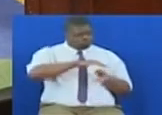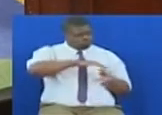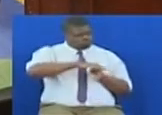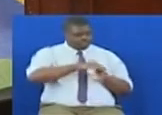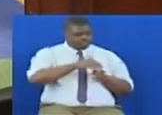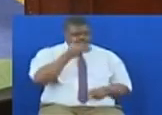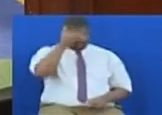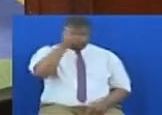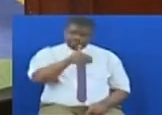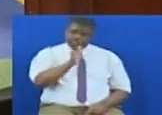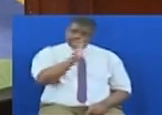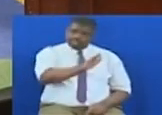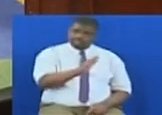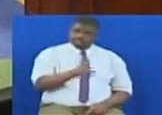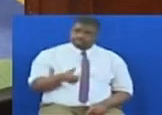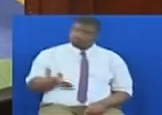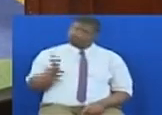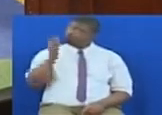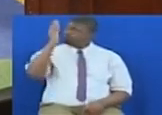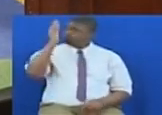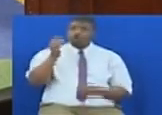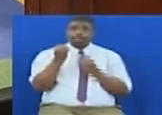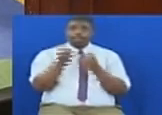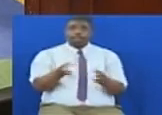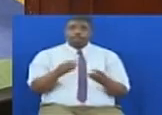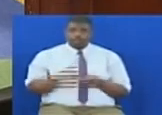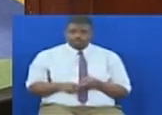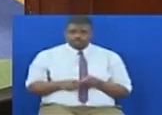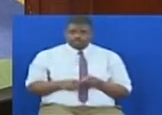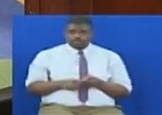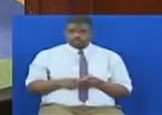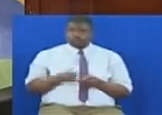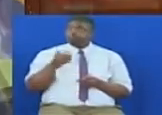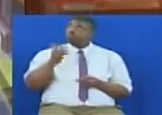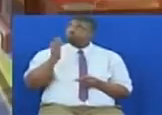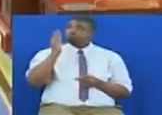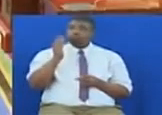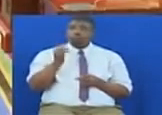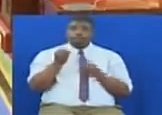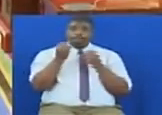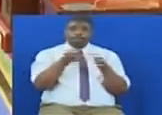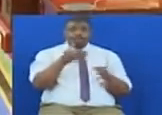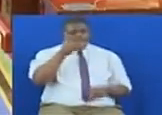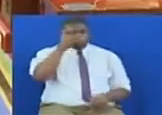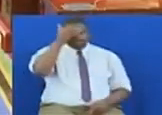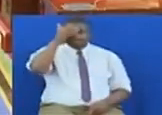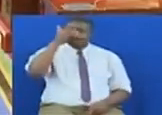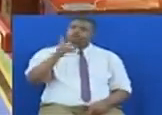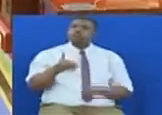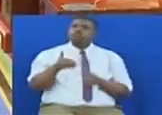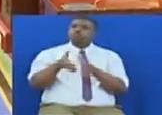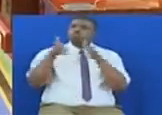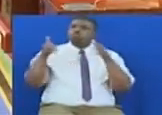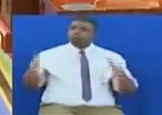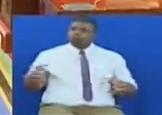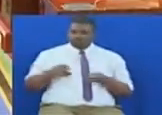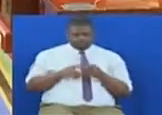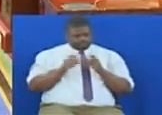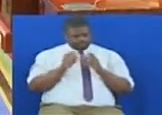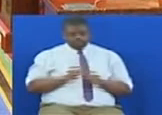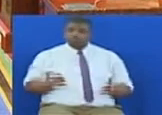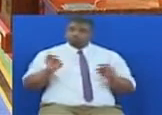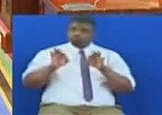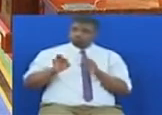vipaji alivyopewa na Mwenyezi Mungu. Unaweza ukapewa vipaji vikubwa na vizuri.